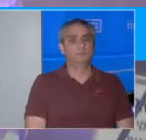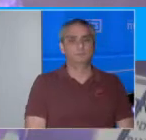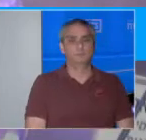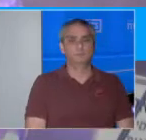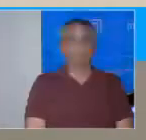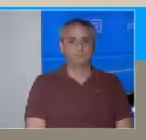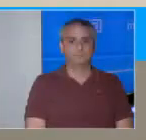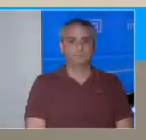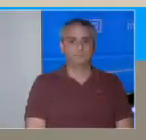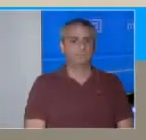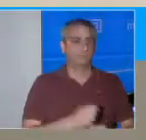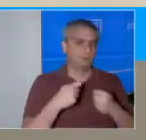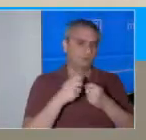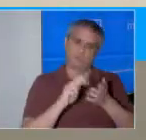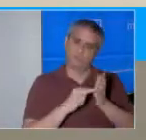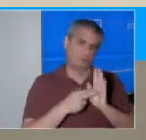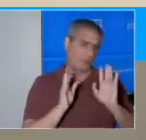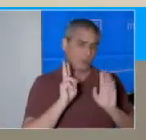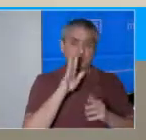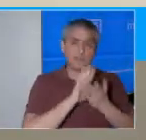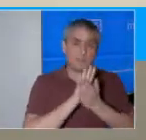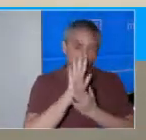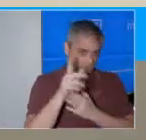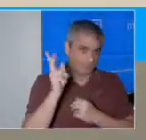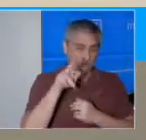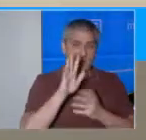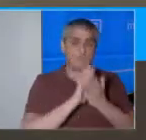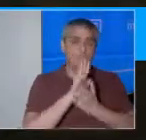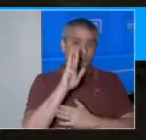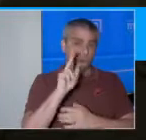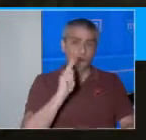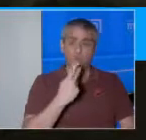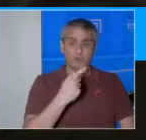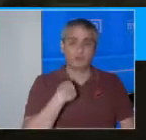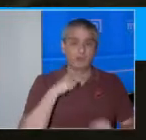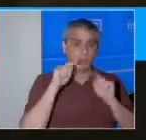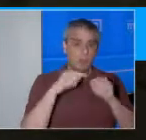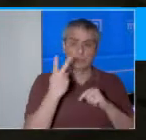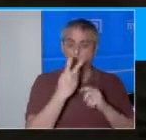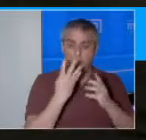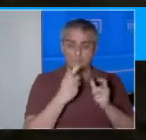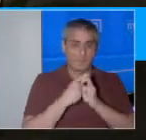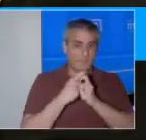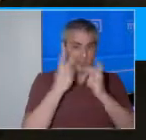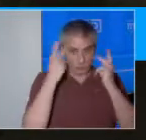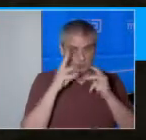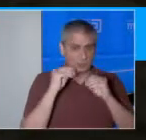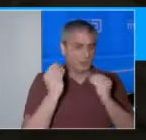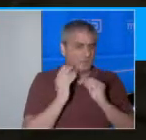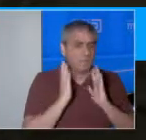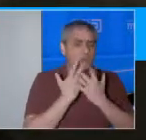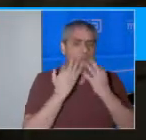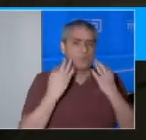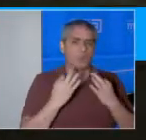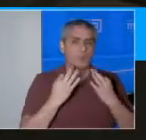תראה, השותפות היא פוליטית. ב-2015 וכאמור ב-2019 שוב, הגענו 4 מפלגות להסכמות על קווים מאוד